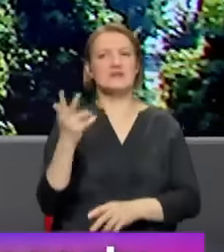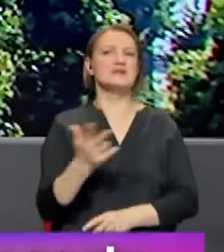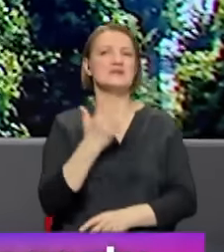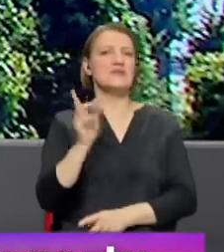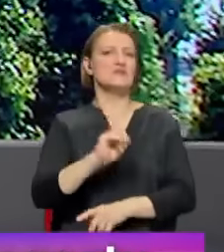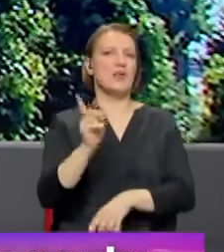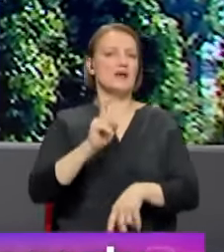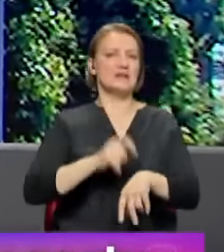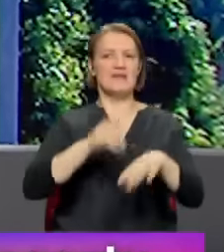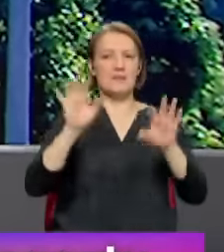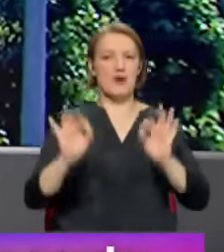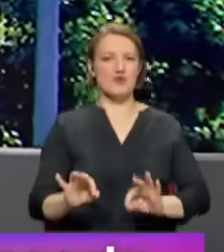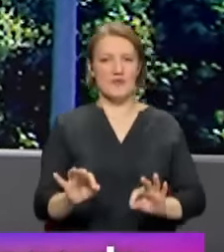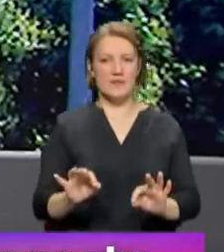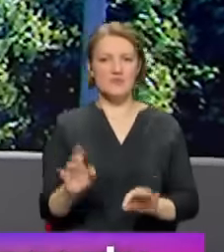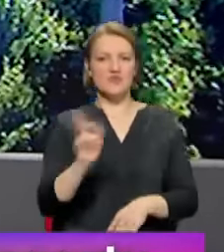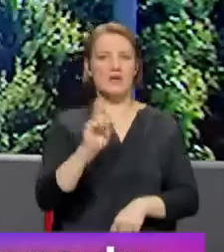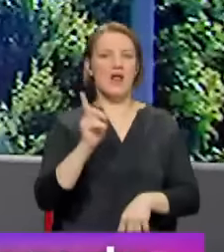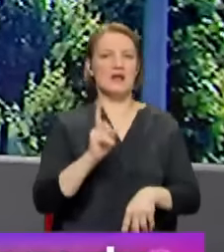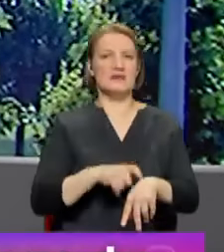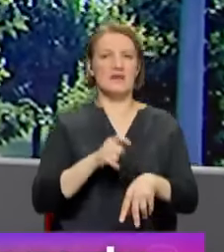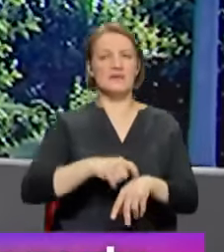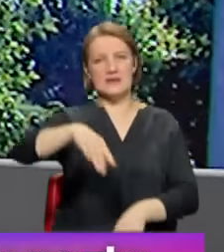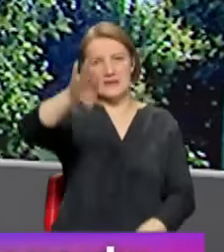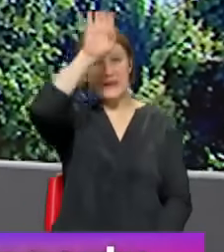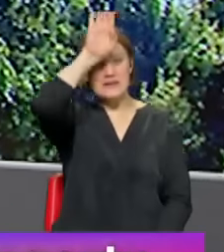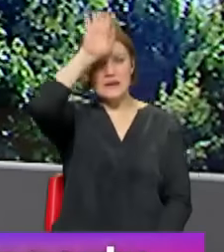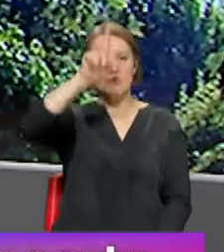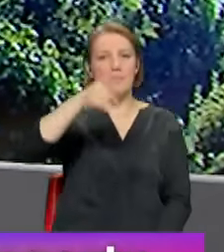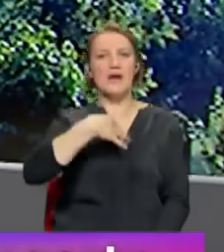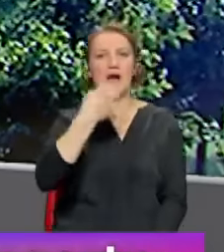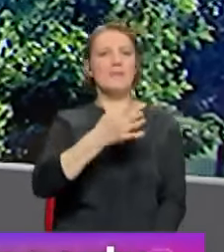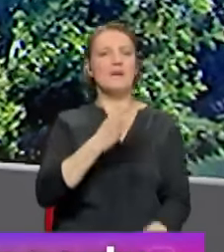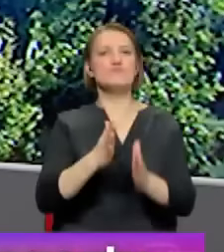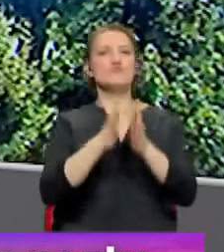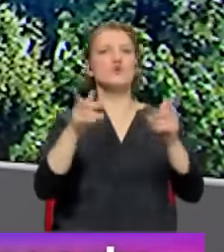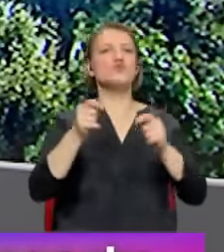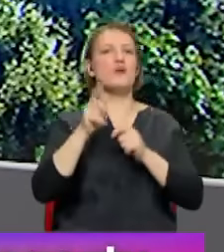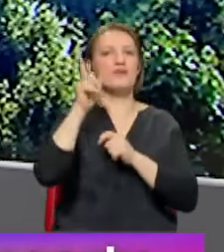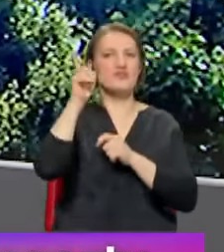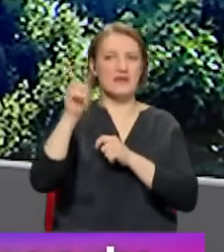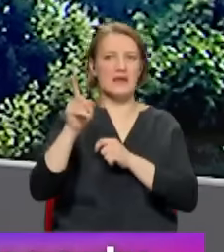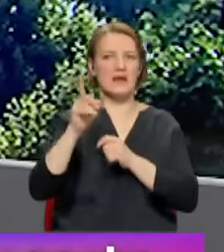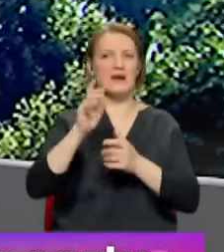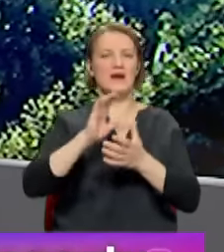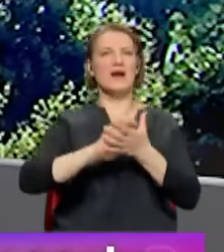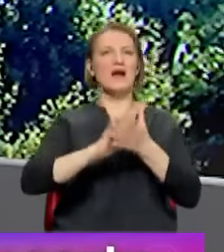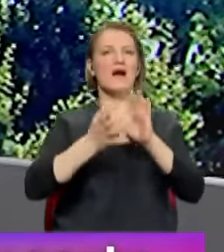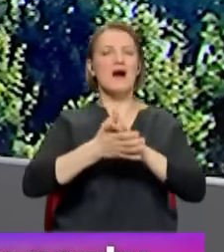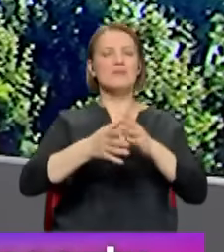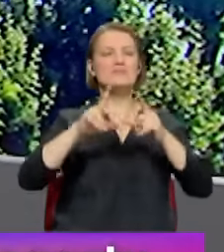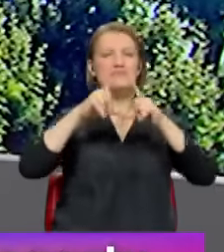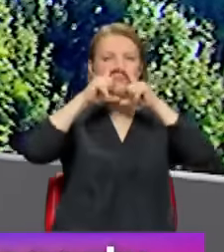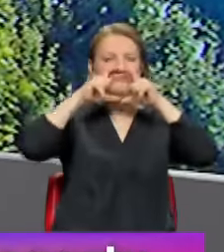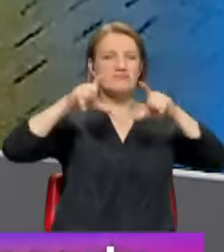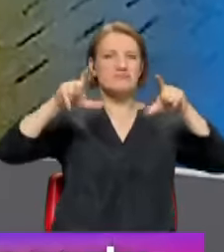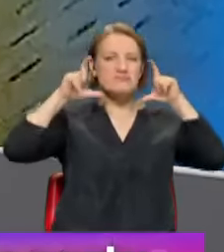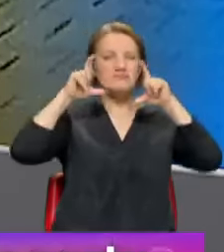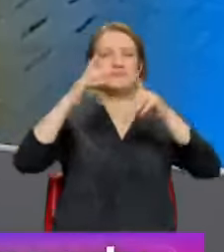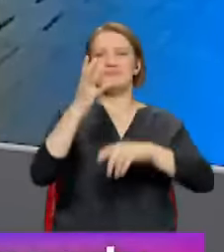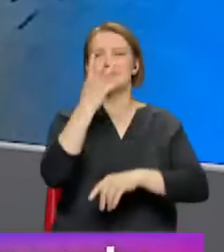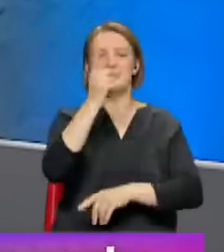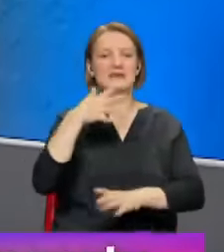şekilde Çalar Saati başlatalım. Çalar Saat'te İstanbul'dan bir haber. Büyükçekmece'de kar maskeli bir saldırı var.